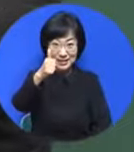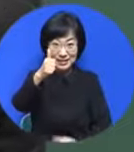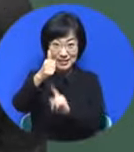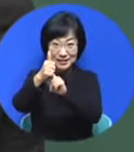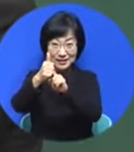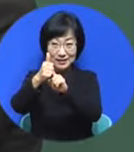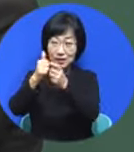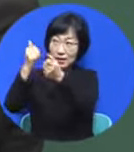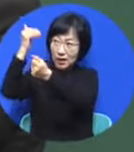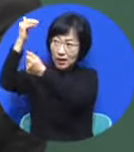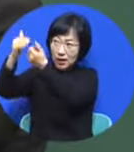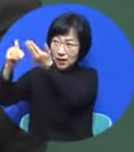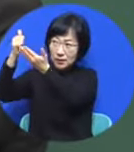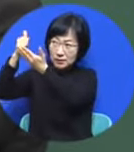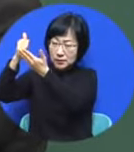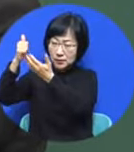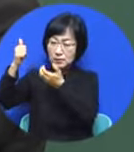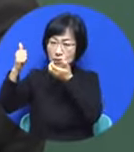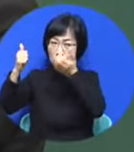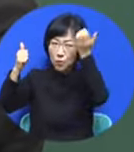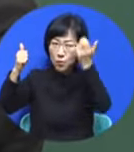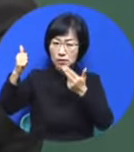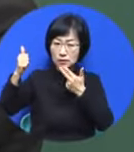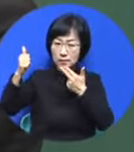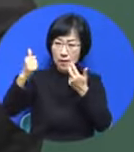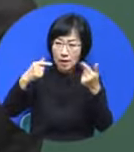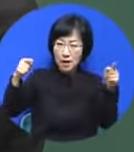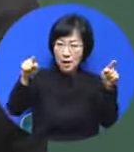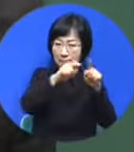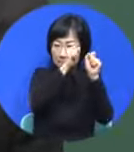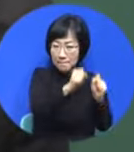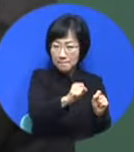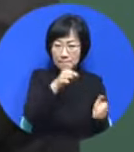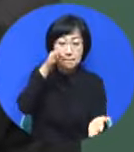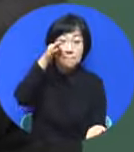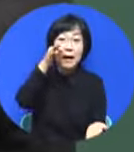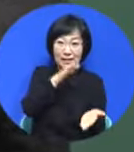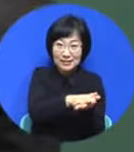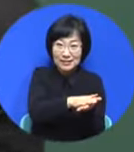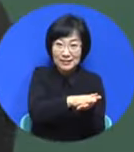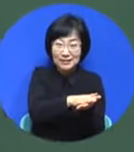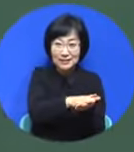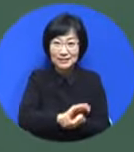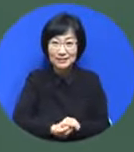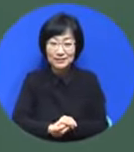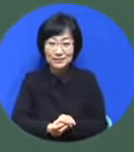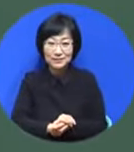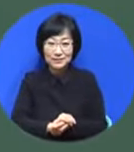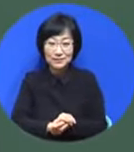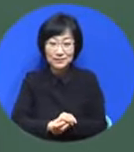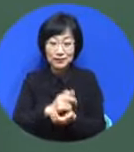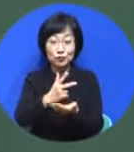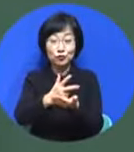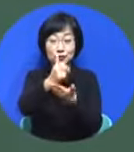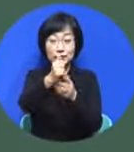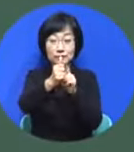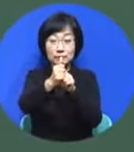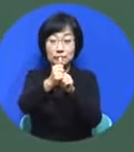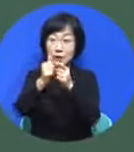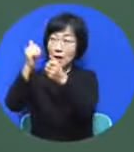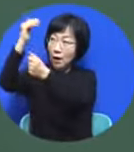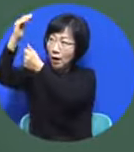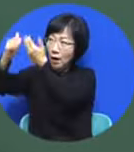여호와께서 요셉과 함께 하심을 보았다. It says that Joseph found favor in Potiphar's eyes. 여호와께서 요셉과 함께